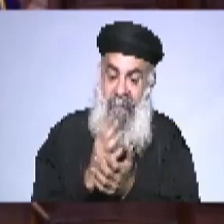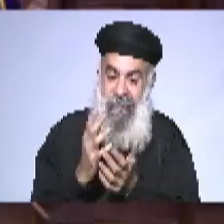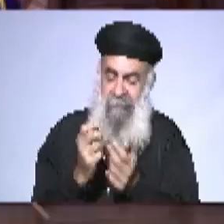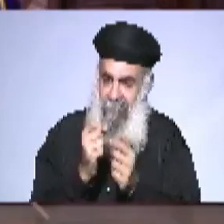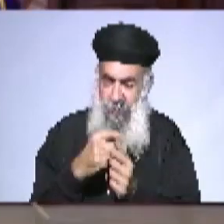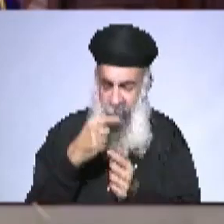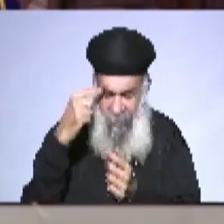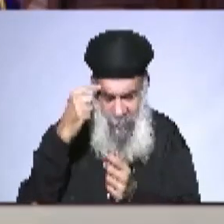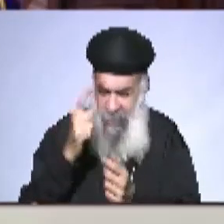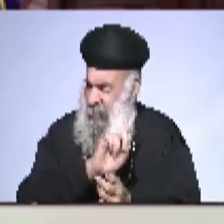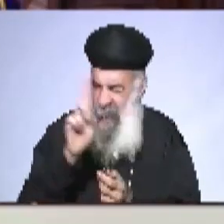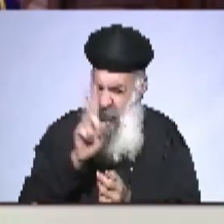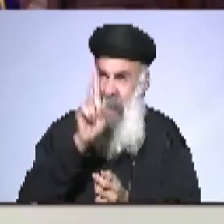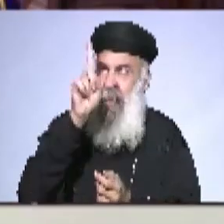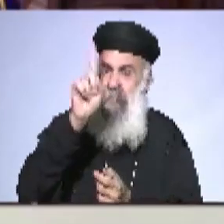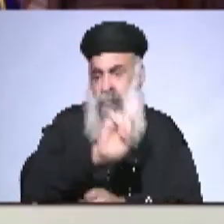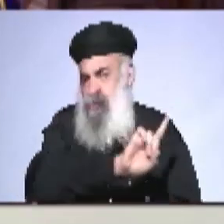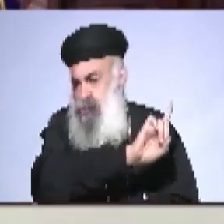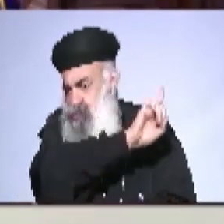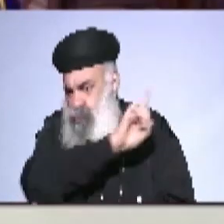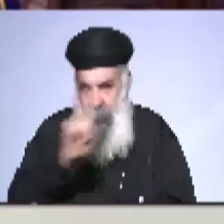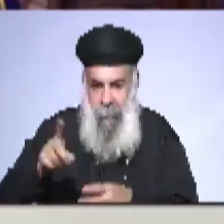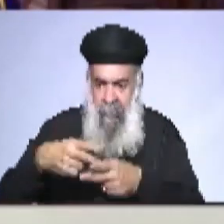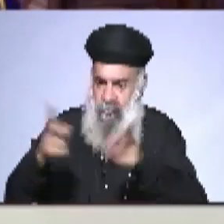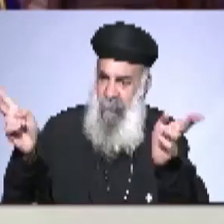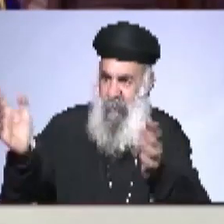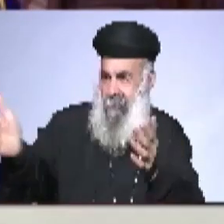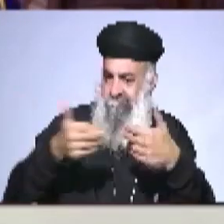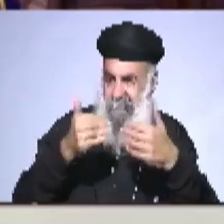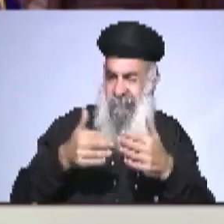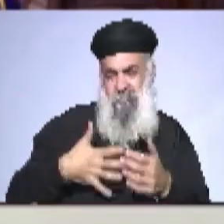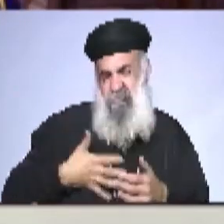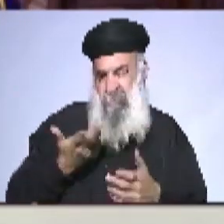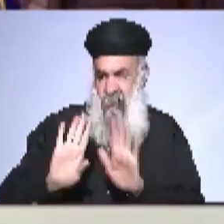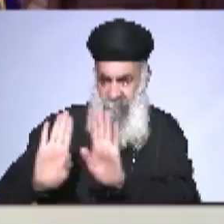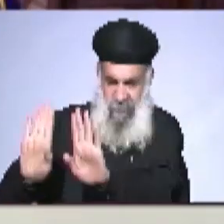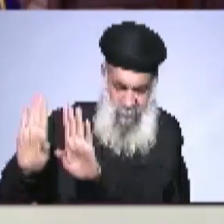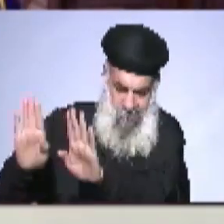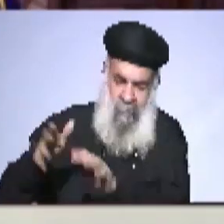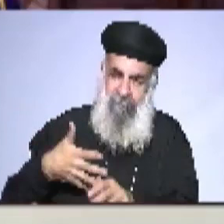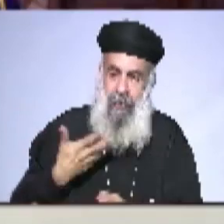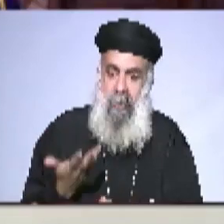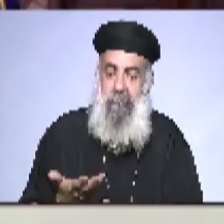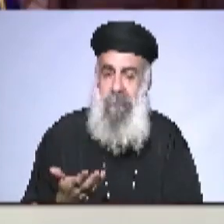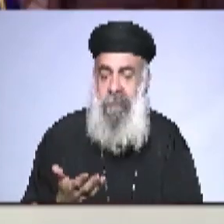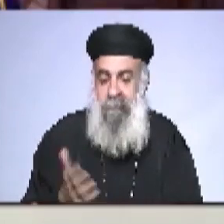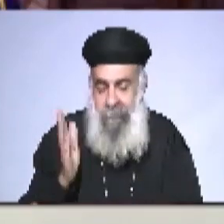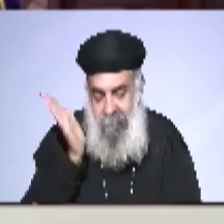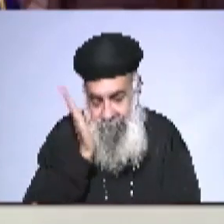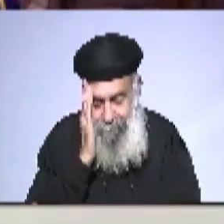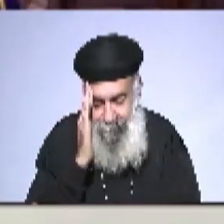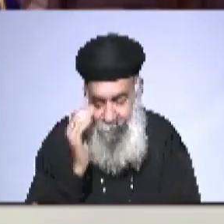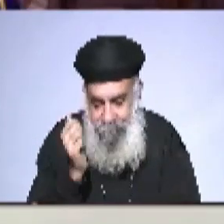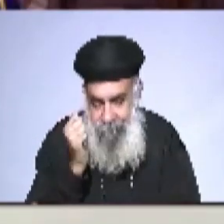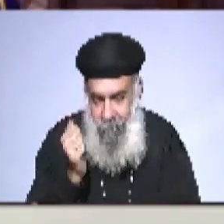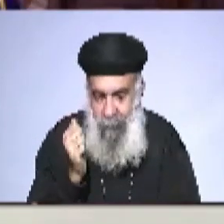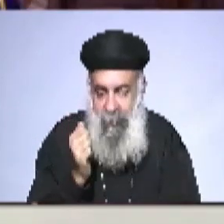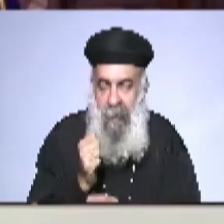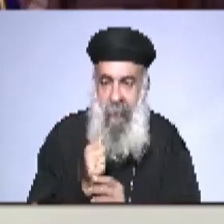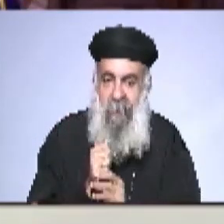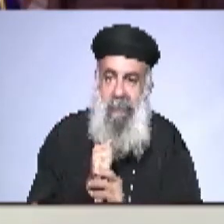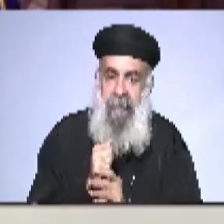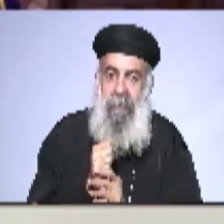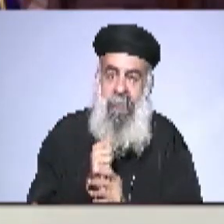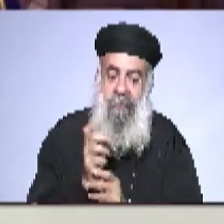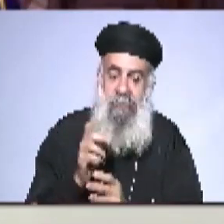لا ربنا مش يقبلكم حتى لو توبته وانا مش عايزه يقبلكم ده المتعصب والناس بقى